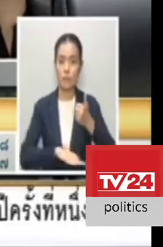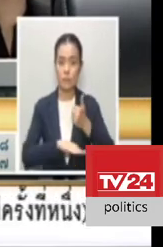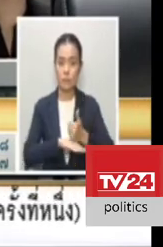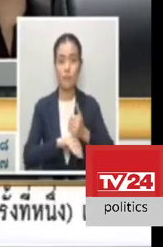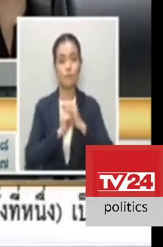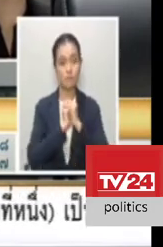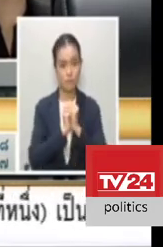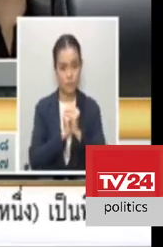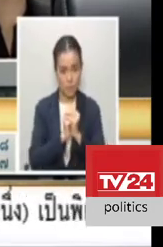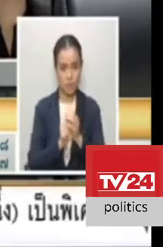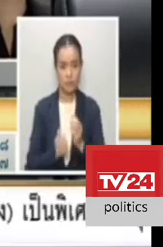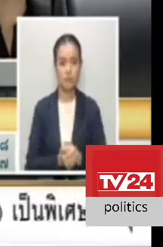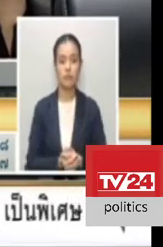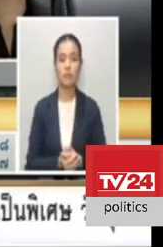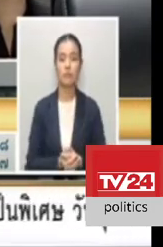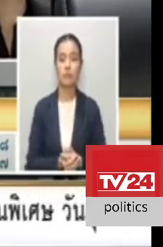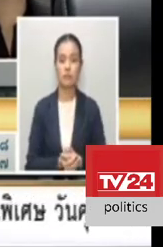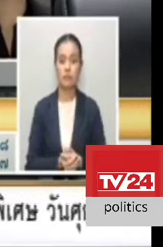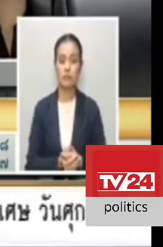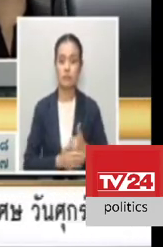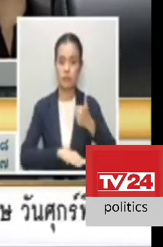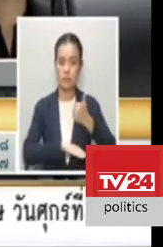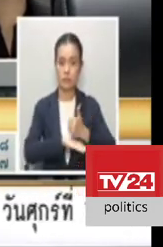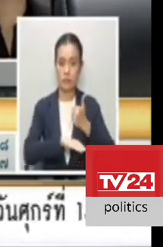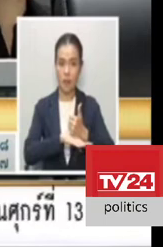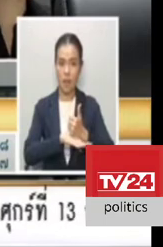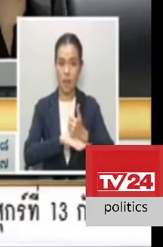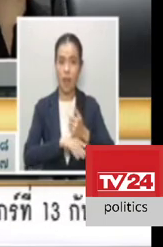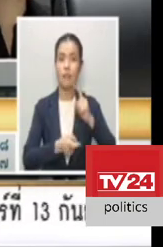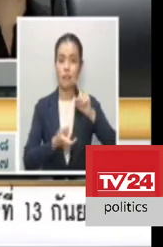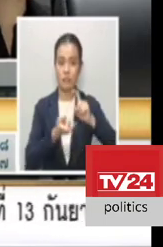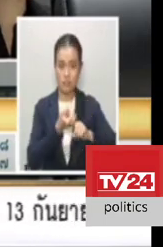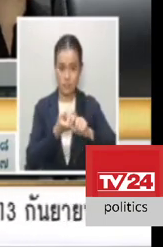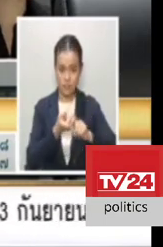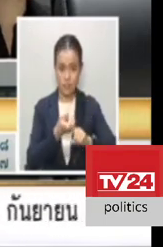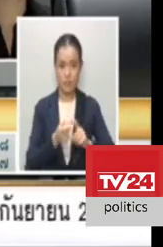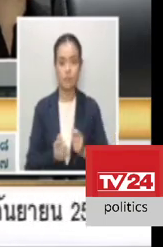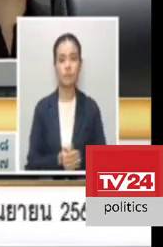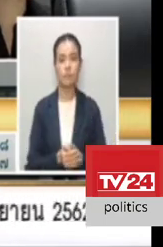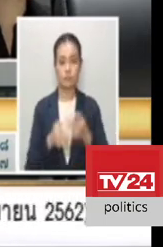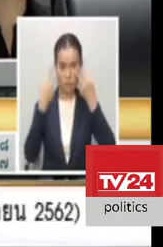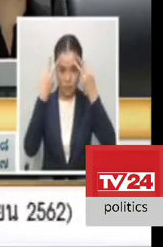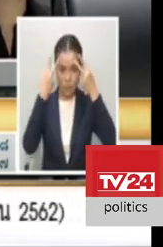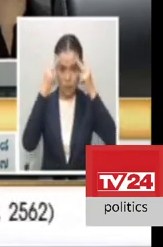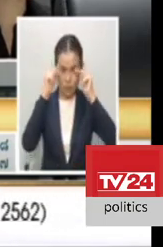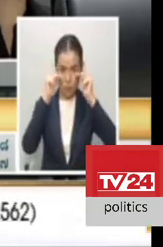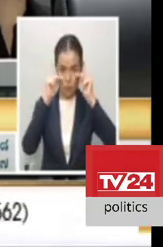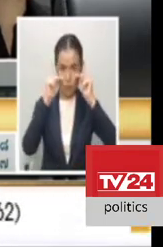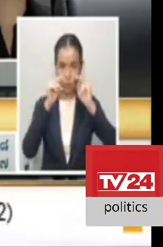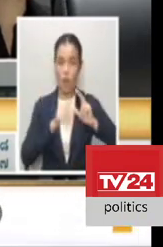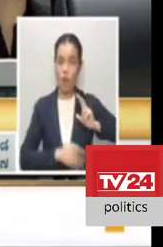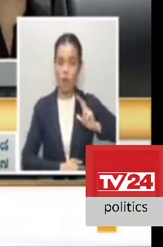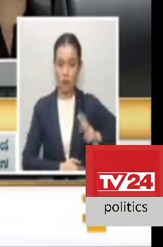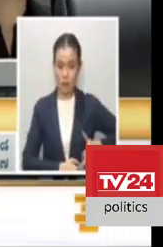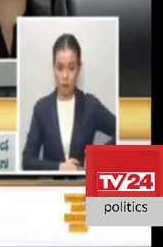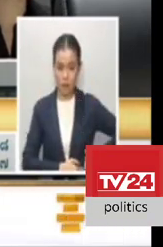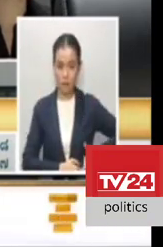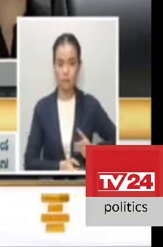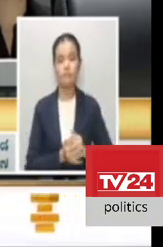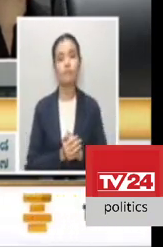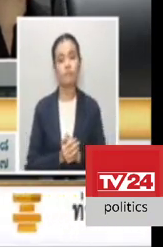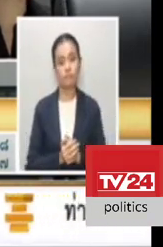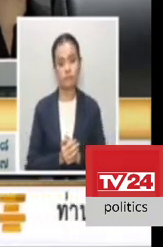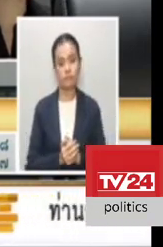จีนประธานาธิบดีวลาดิเมียร์ปูตินของรัสเซียและนายกรัฐมนตรีของแคนาดาจัสตินทรูโดซึ่